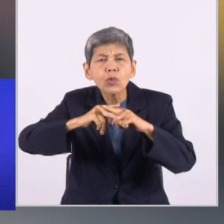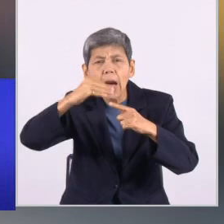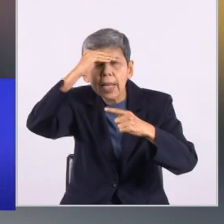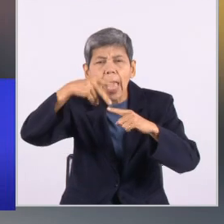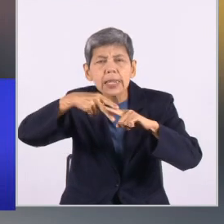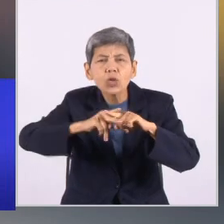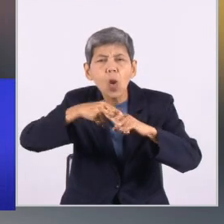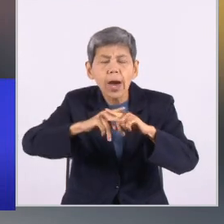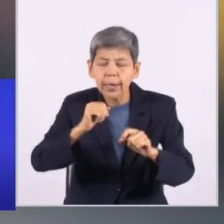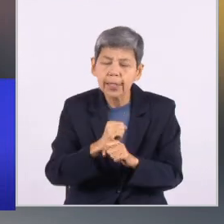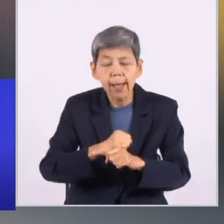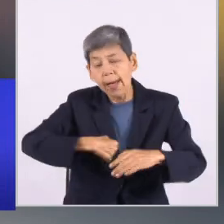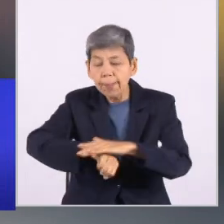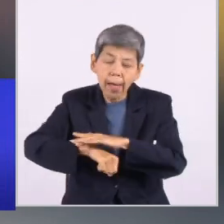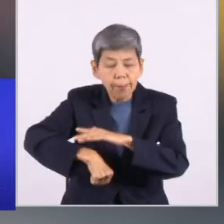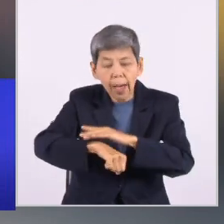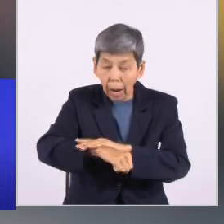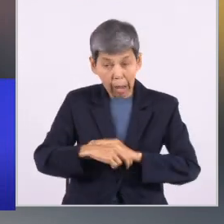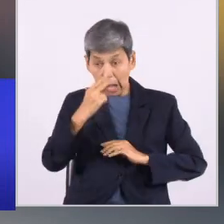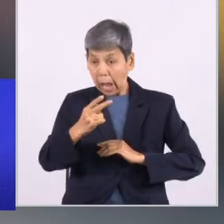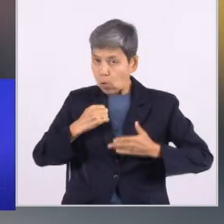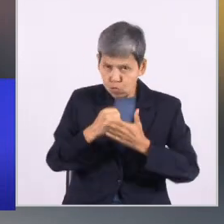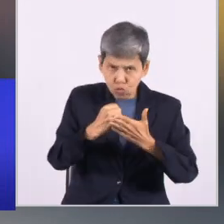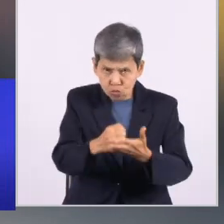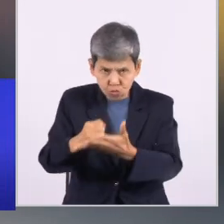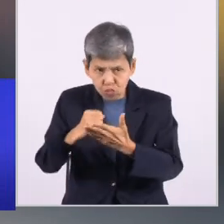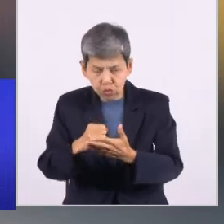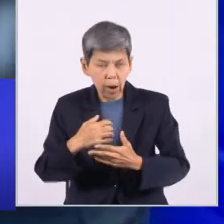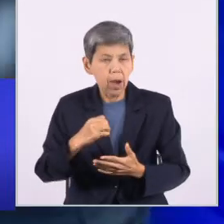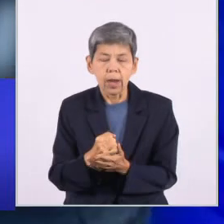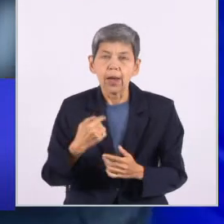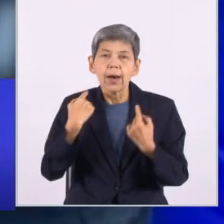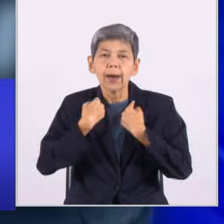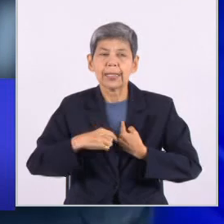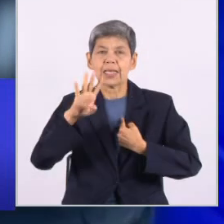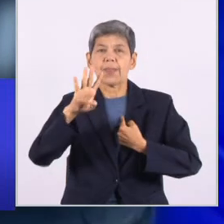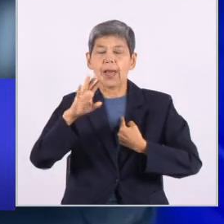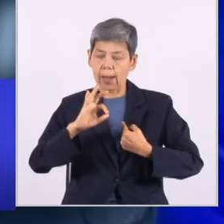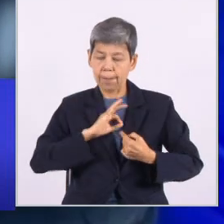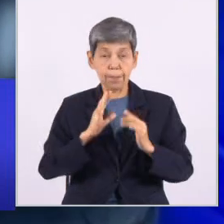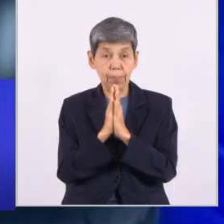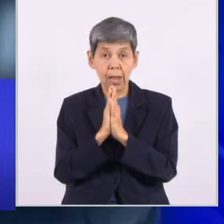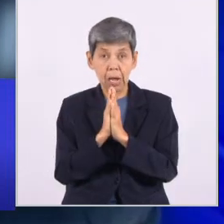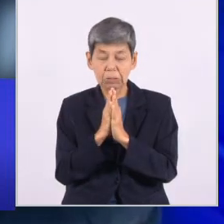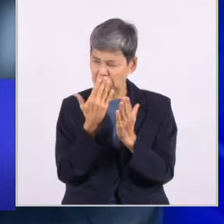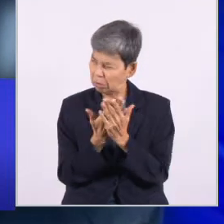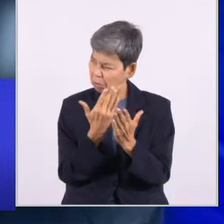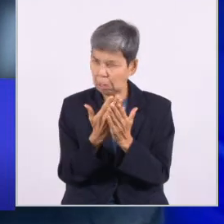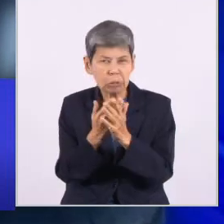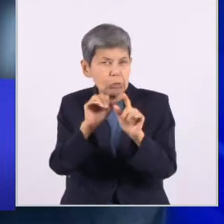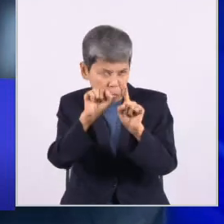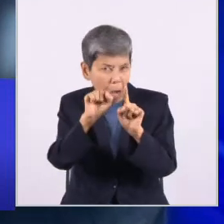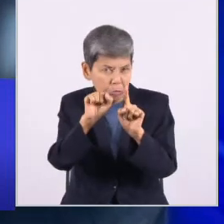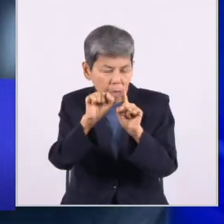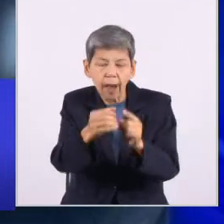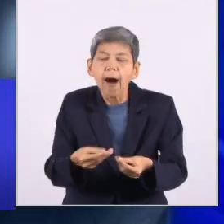กำลังเล่นฟุตบอลกันอยู่เลยวิ่งเข้าไปช่วยเหลือแล้วได้สร้อยคอทองคำหนัก 4บาทกับพระเรียบทองมูลค่าประมาณแสนกว่า